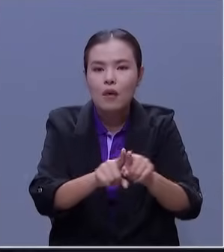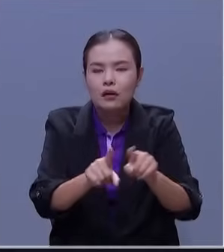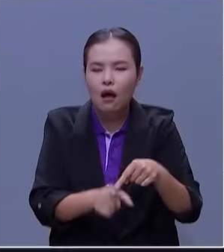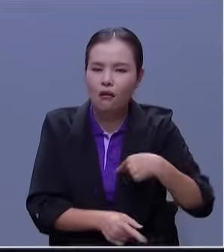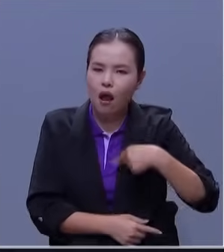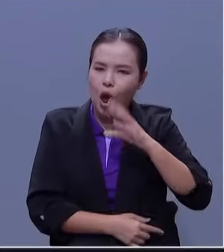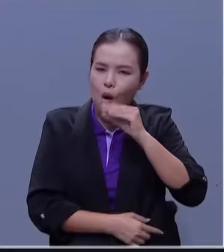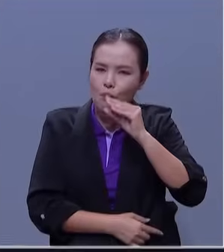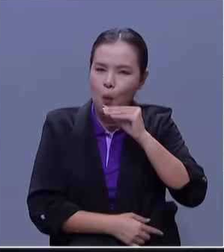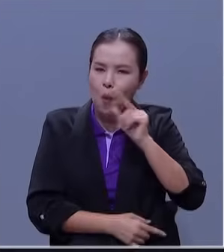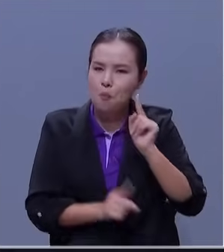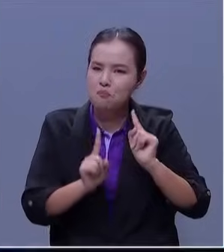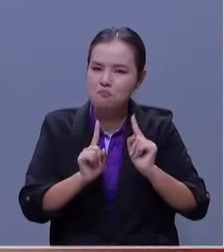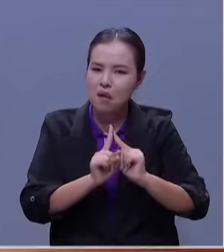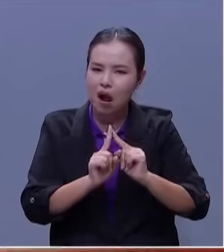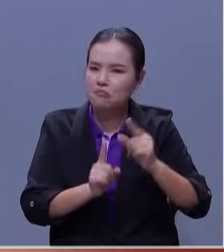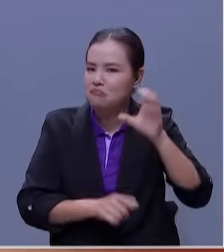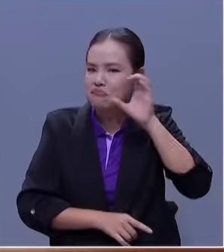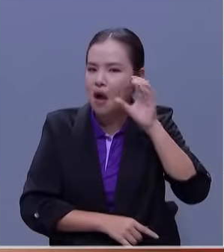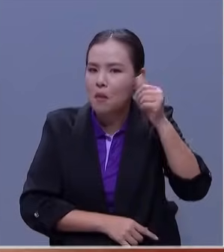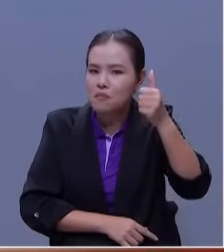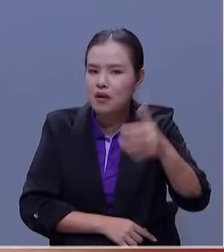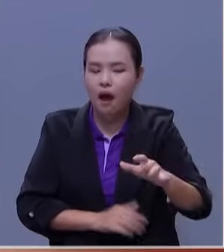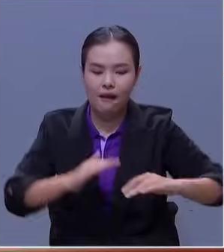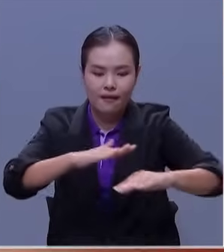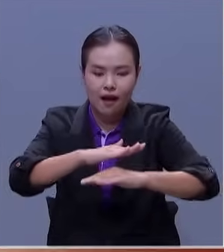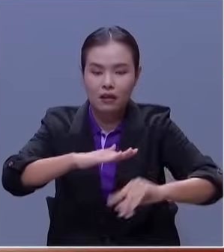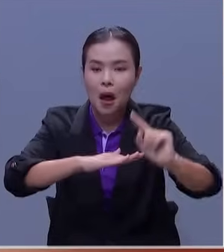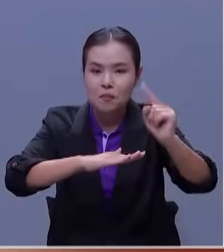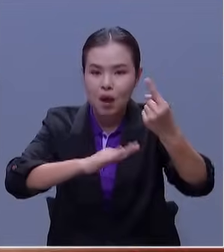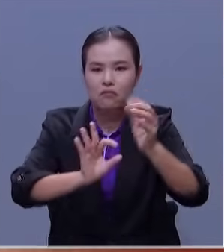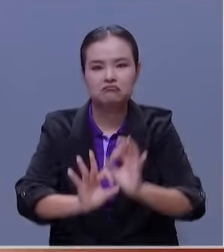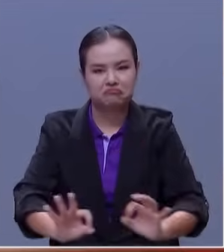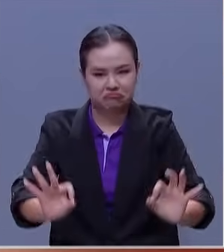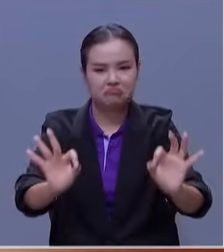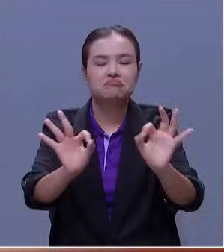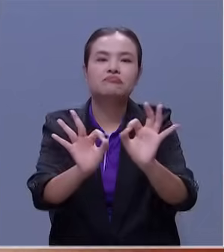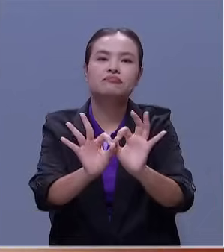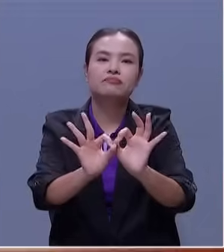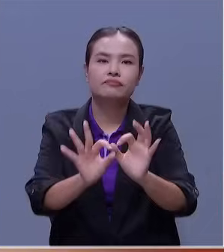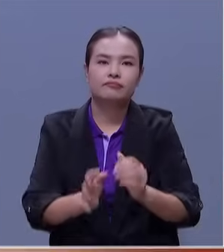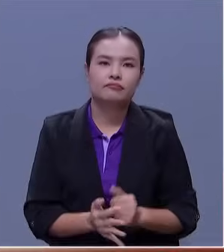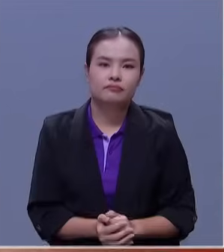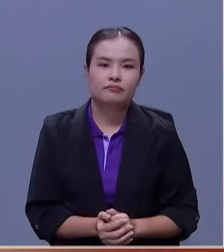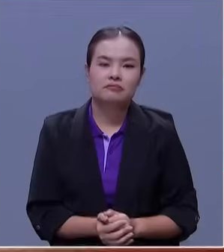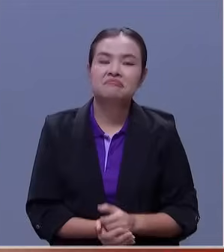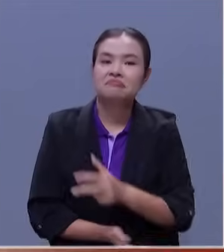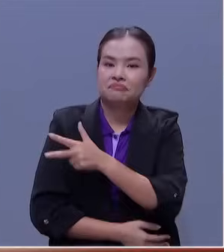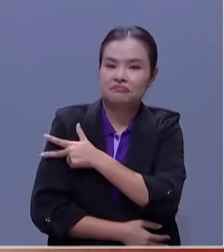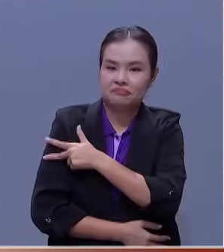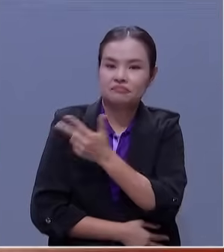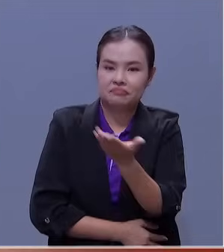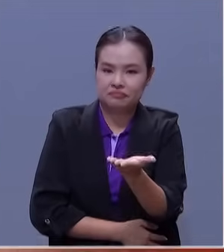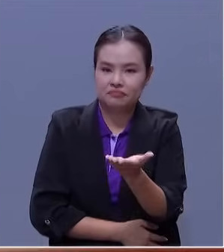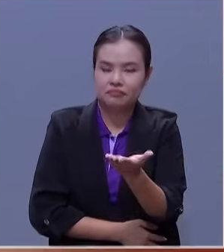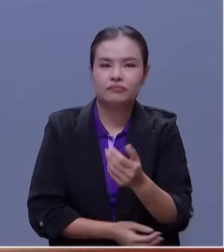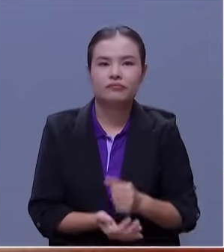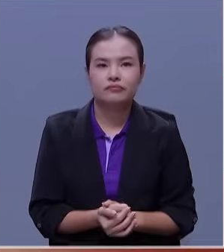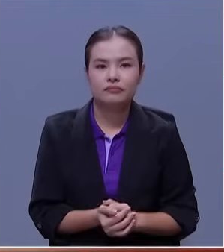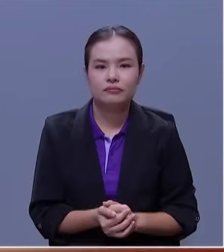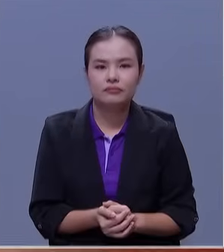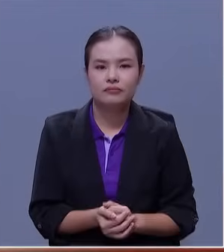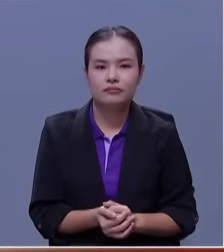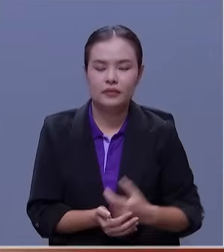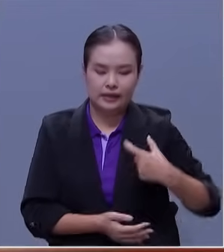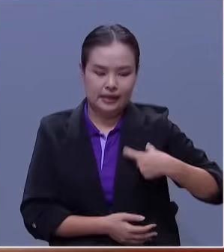จะมองได้ว่าไม่มีน้ำหนักนะคะและจะต้องมีหลักฐานใหม่ที่เป็นหลักฐานสำคัญมากพอซึ่งดร.น้ำแท้ยังยืนยันว่าจะมีการสอบ